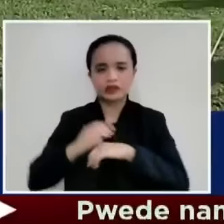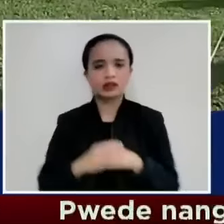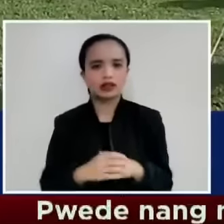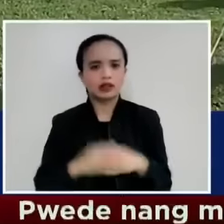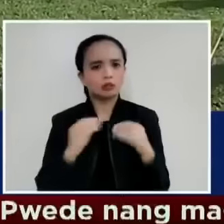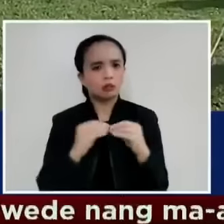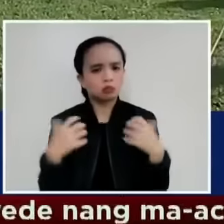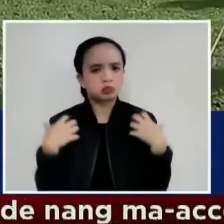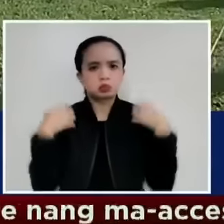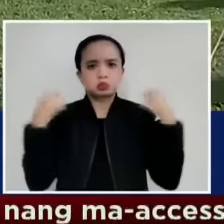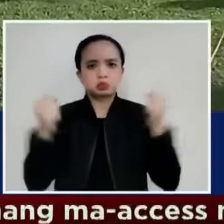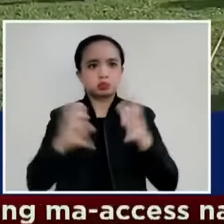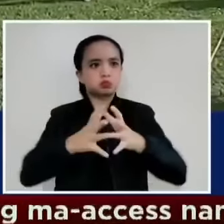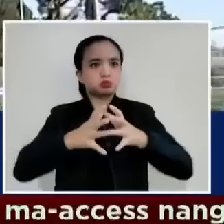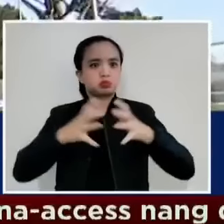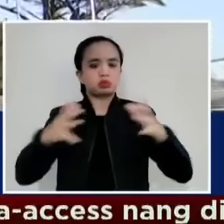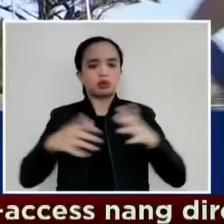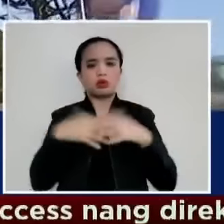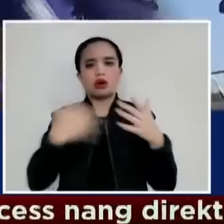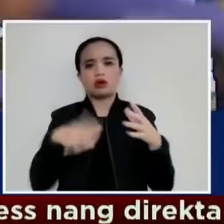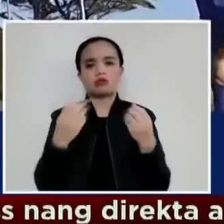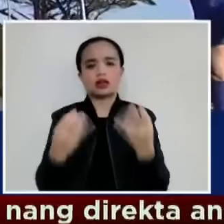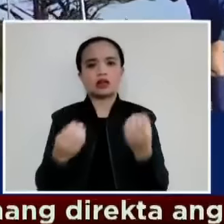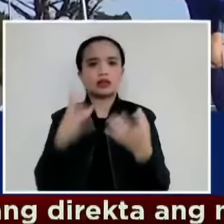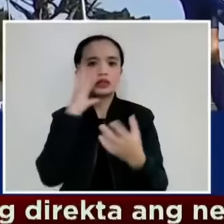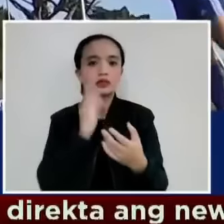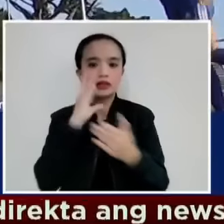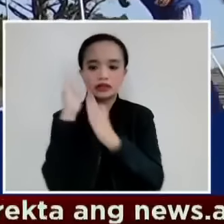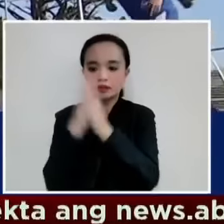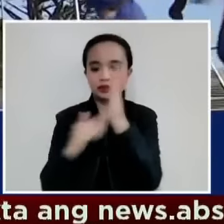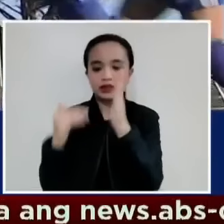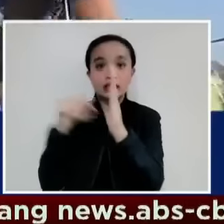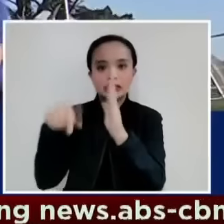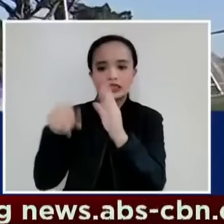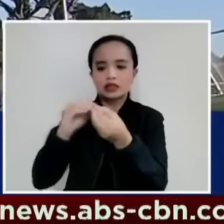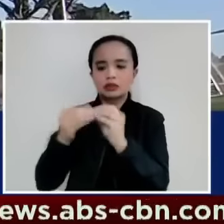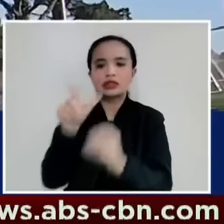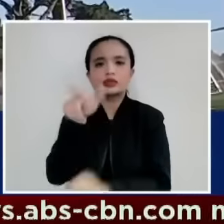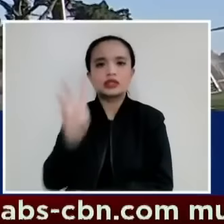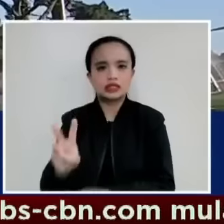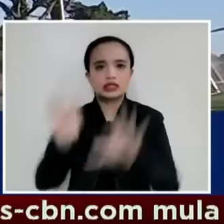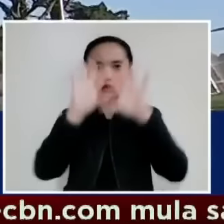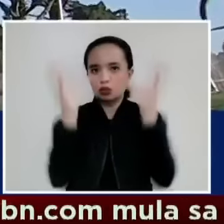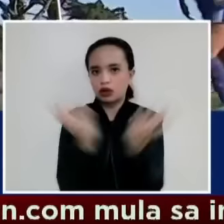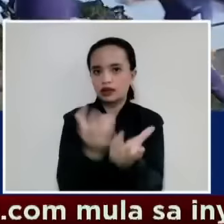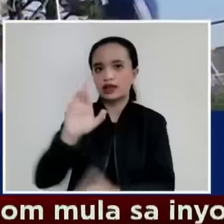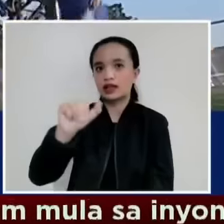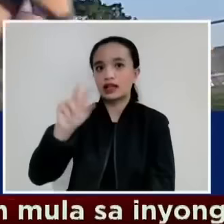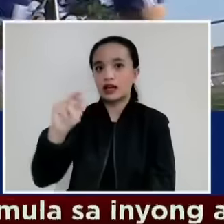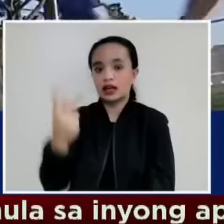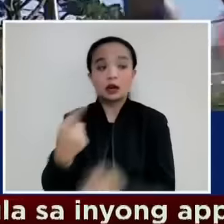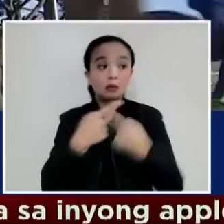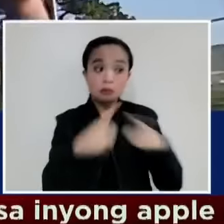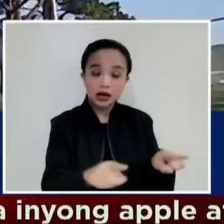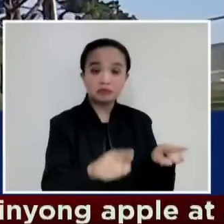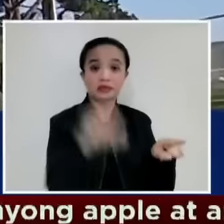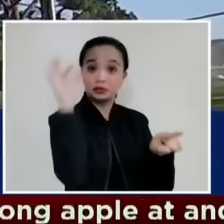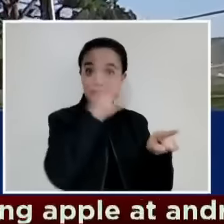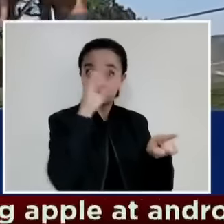mas malawak ang experience ng New Zealand na pang number 26 sa world ranking. Pero tiwala ang mga Pinay na kaya